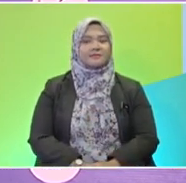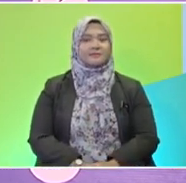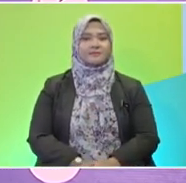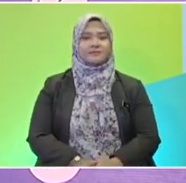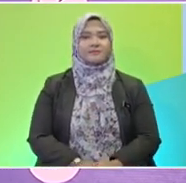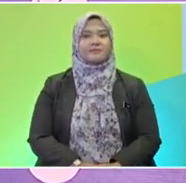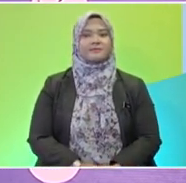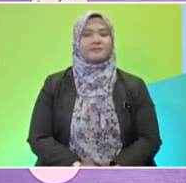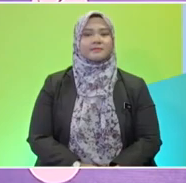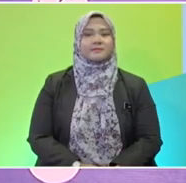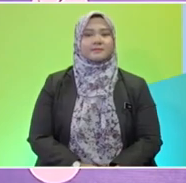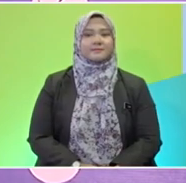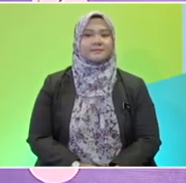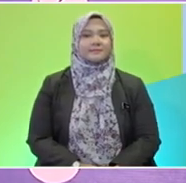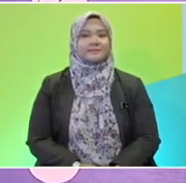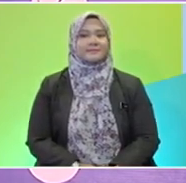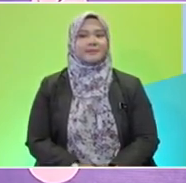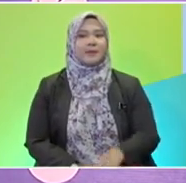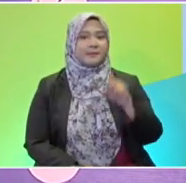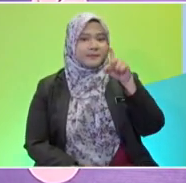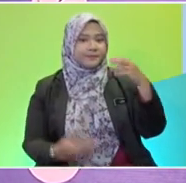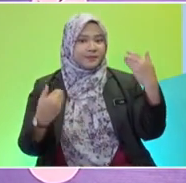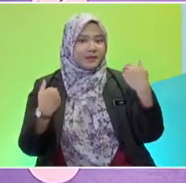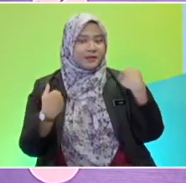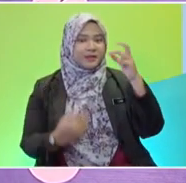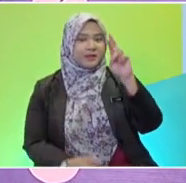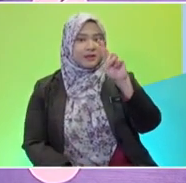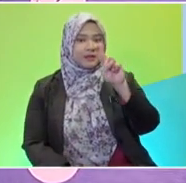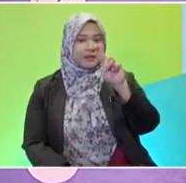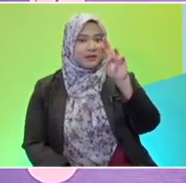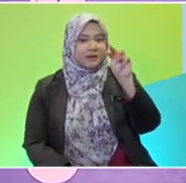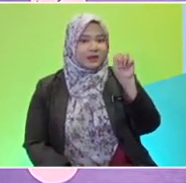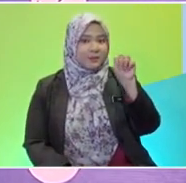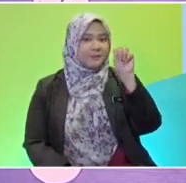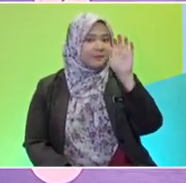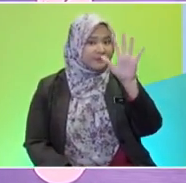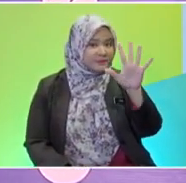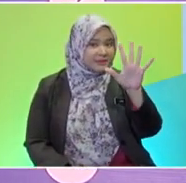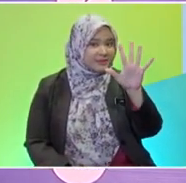arm dan nombo 5 jadi jawaban saya yang ini